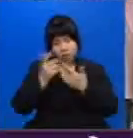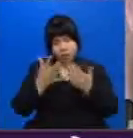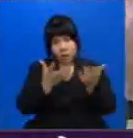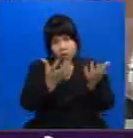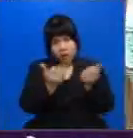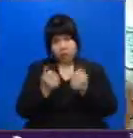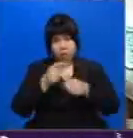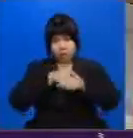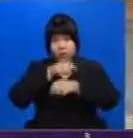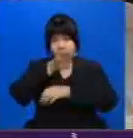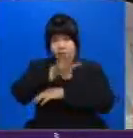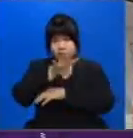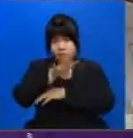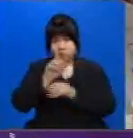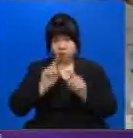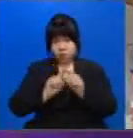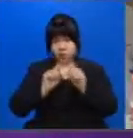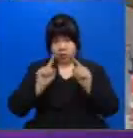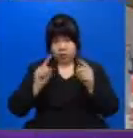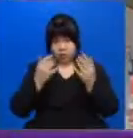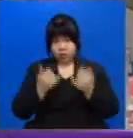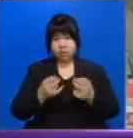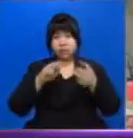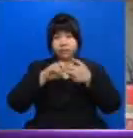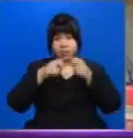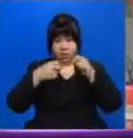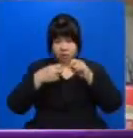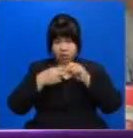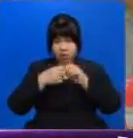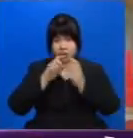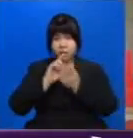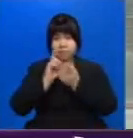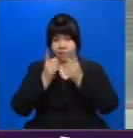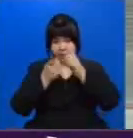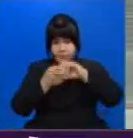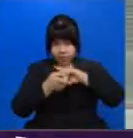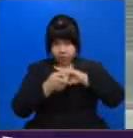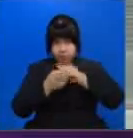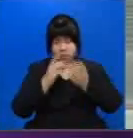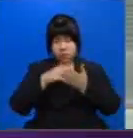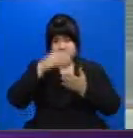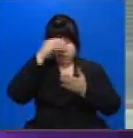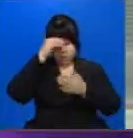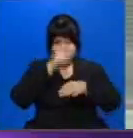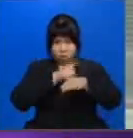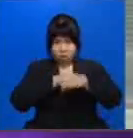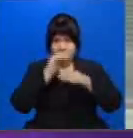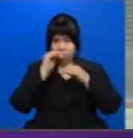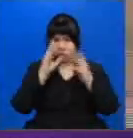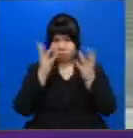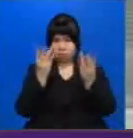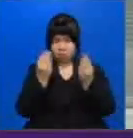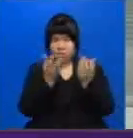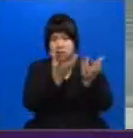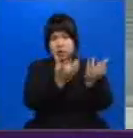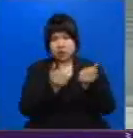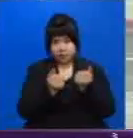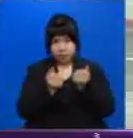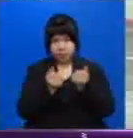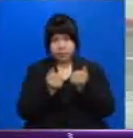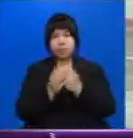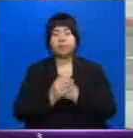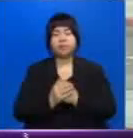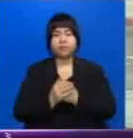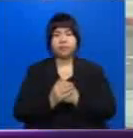เวลา16 นาฬิกาแต่ในสถานการณ์ที่เปลี่ยนไปเมื่อเลิกเรียนแล้วก็ต้องมารับทันทีเพื่อไม่ให้เย็นจนเกินไ